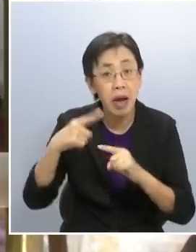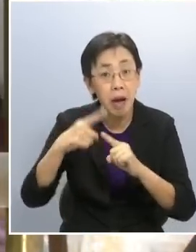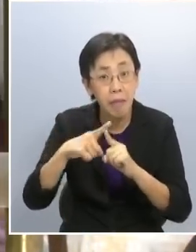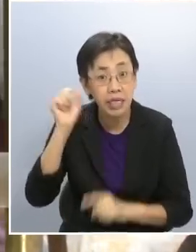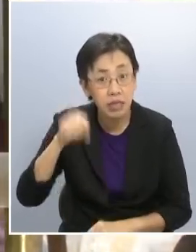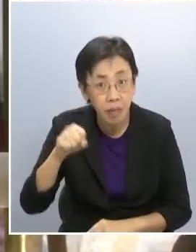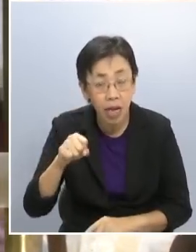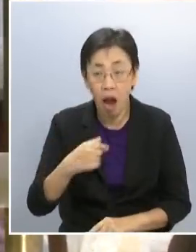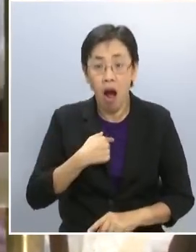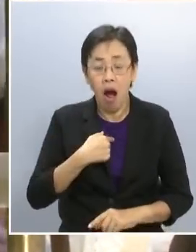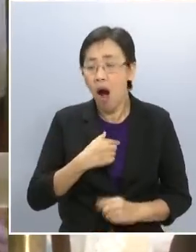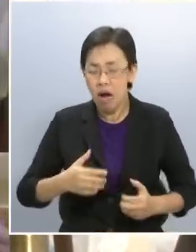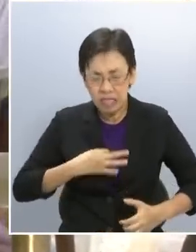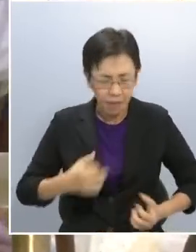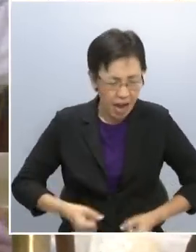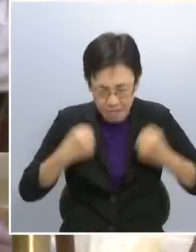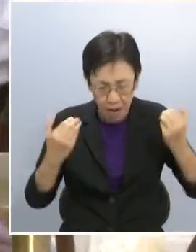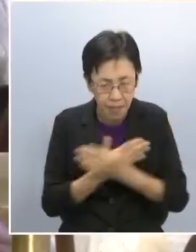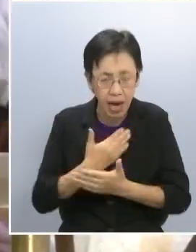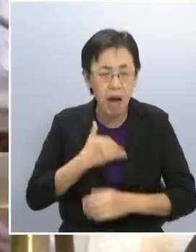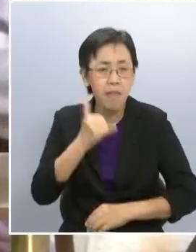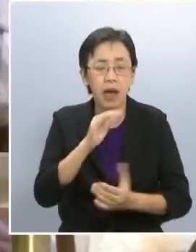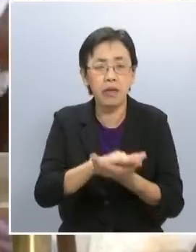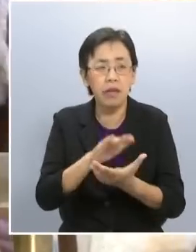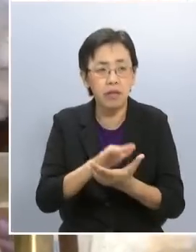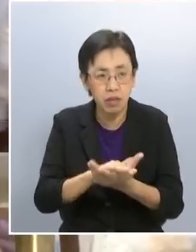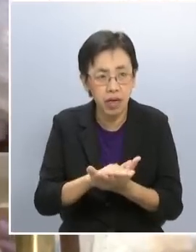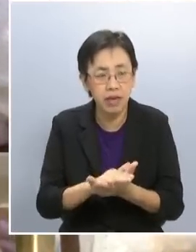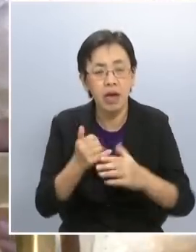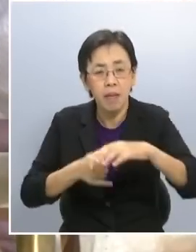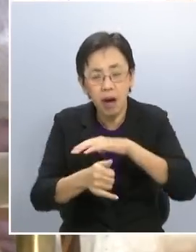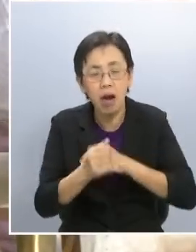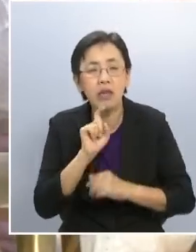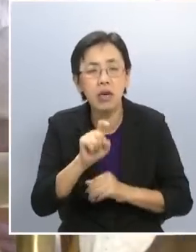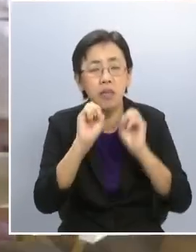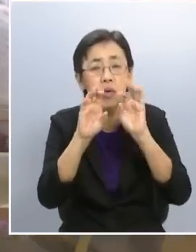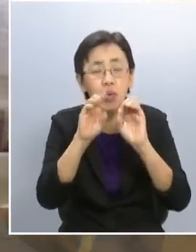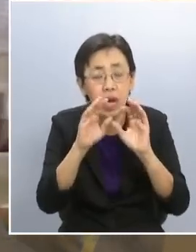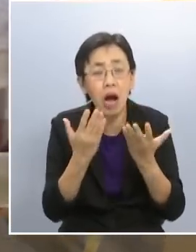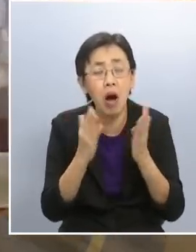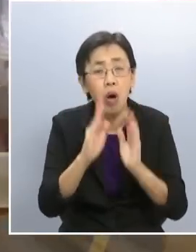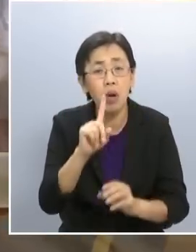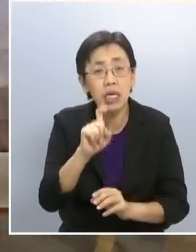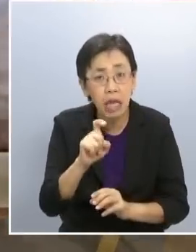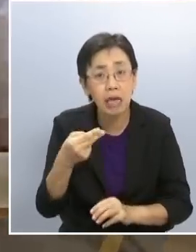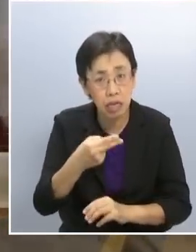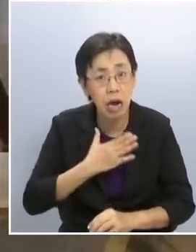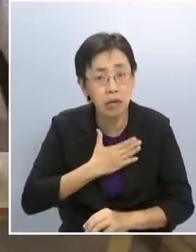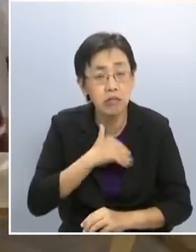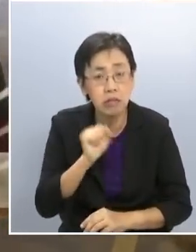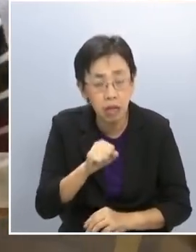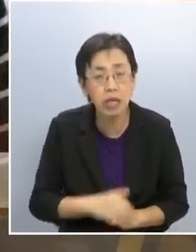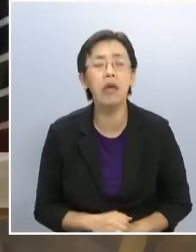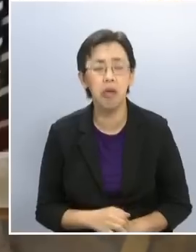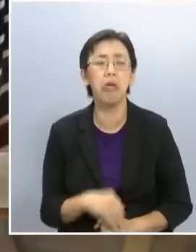งเรียนมือไม้สั่นต่อมาเจ้าหน้าที่ก็ให้เข้าไปแล้วถามกับคุณครูว่าคนที่เสียชีวิตใช่หลานไหมก็ปรากฏว่า